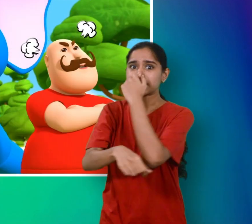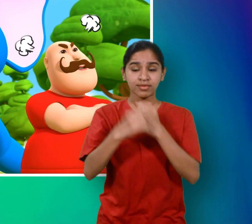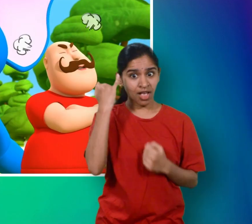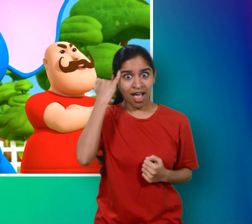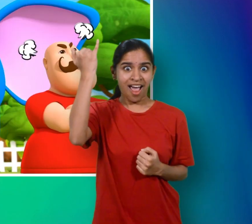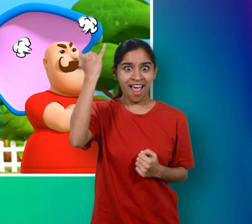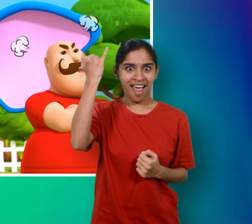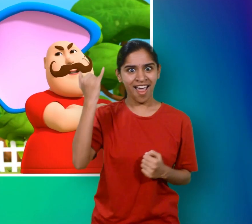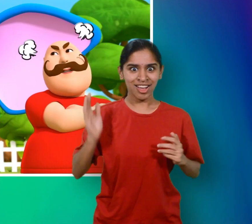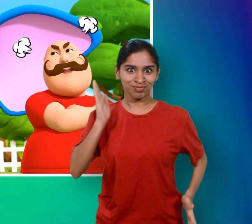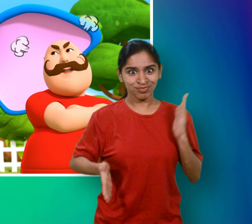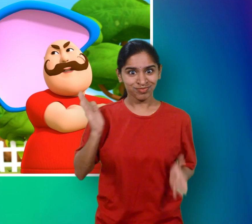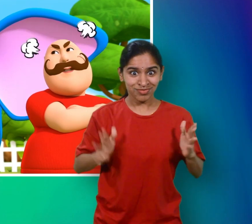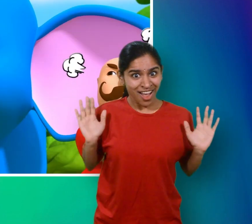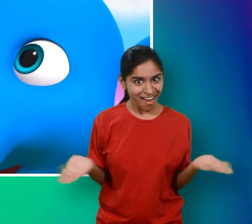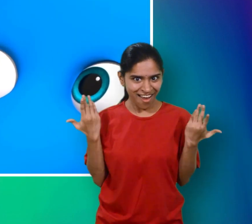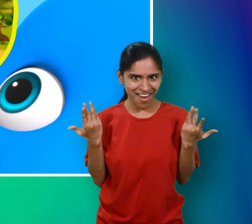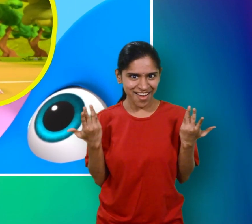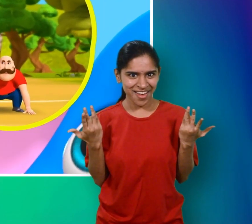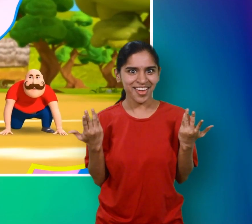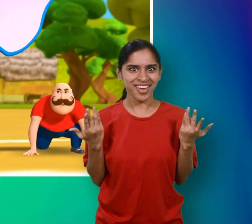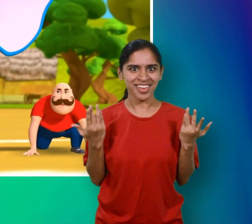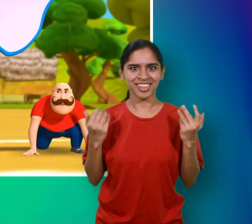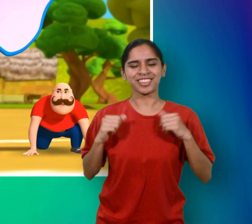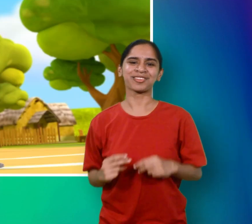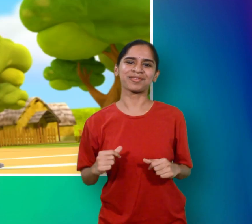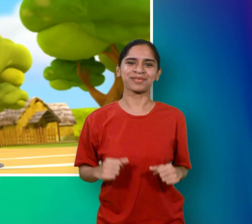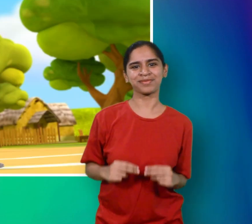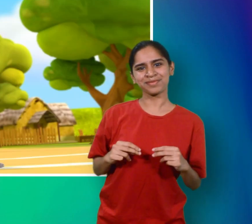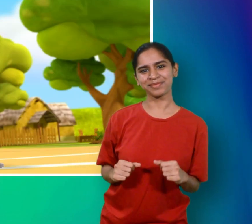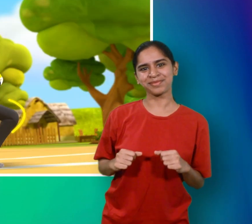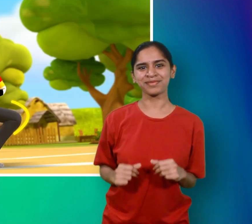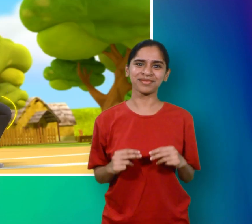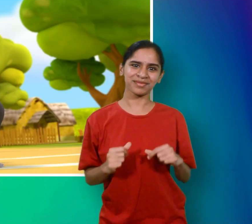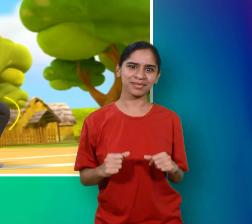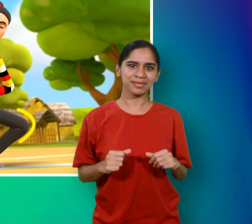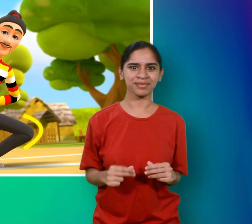हाथी ने तरकीब लगाई, दोनों को लेकर दौड़ लगाई।